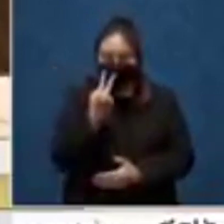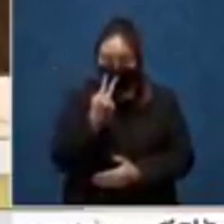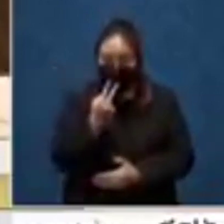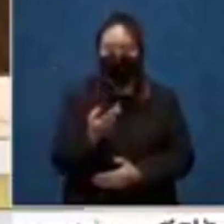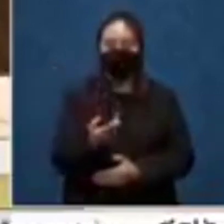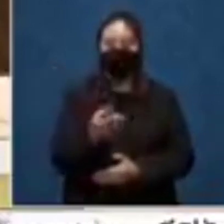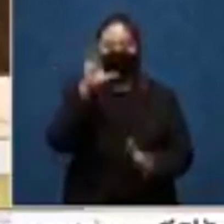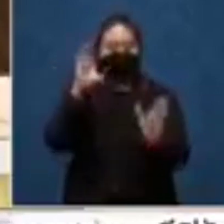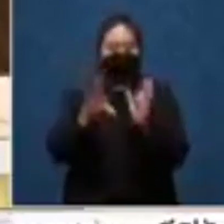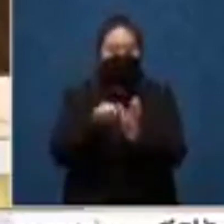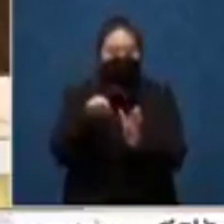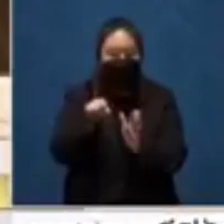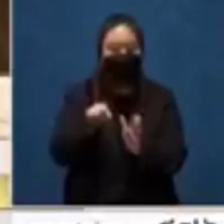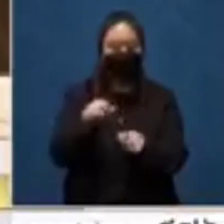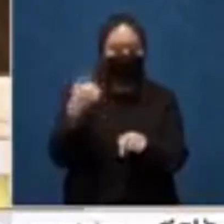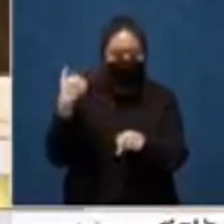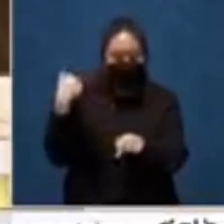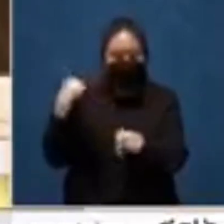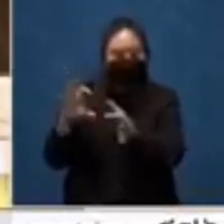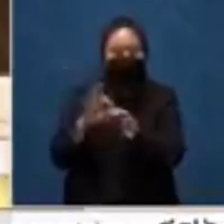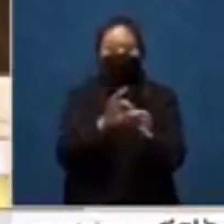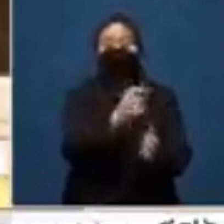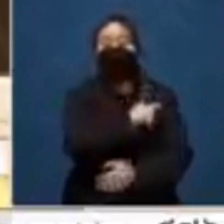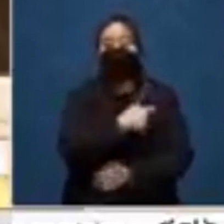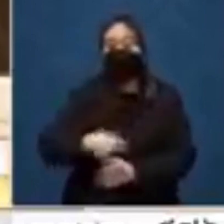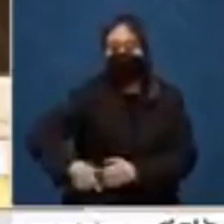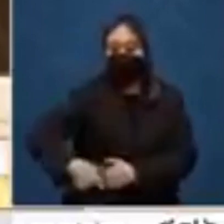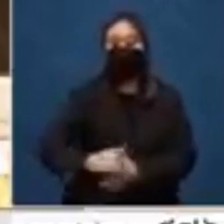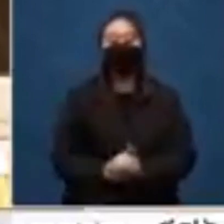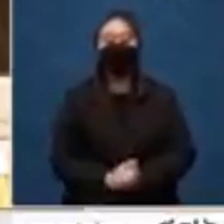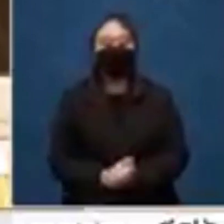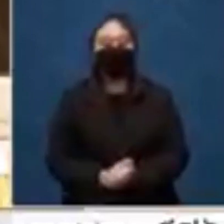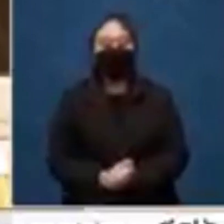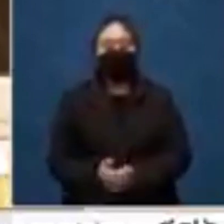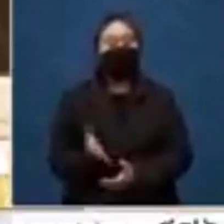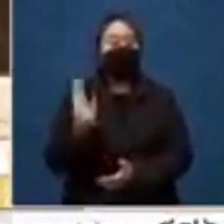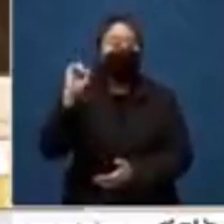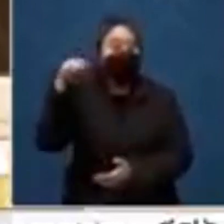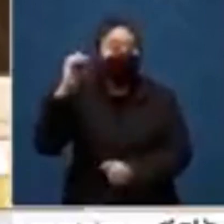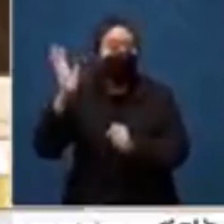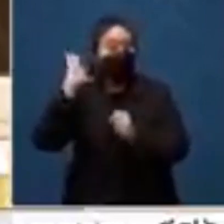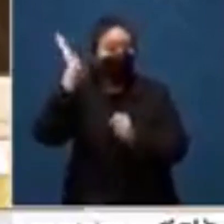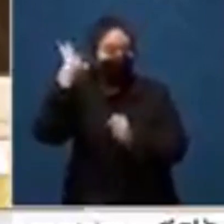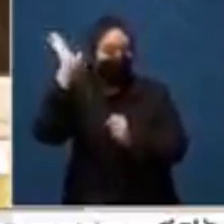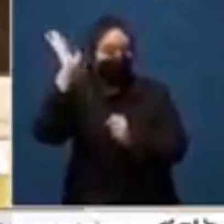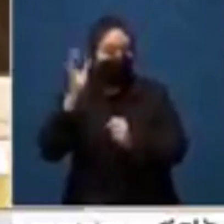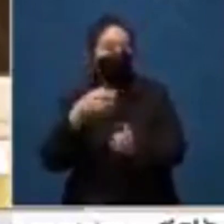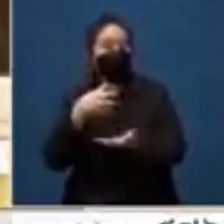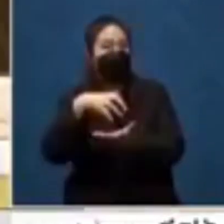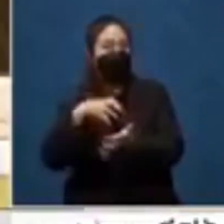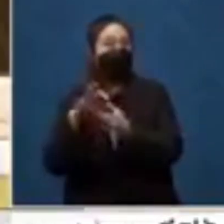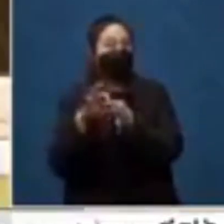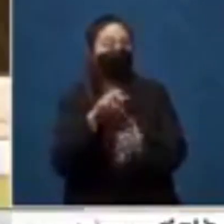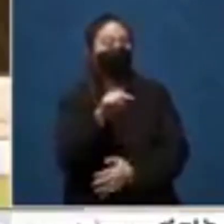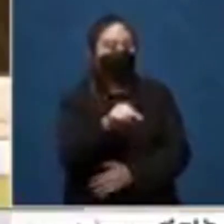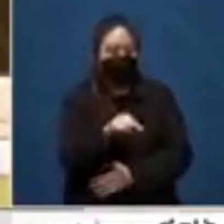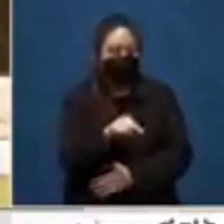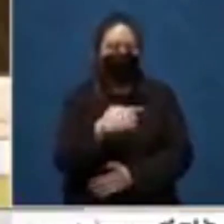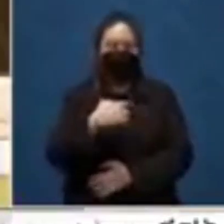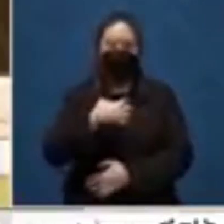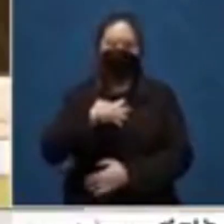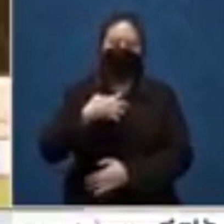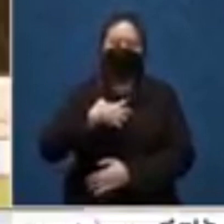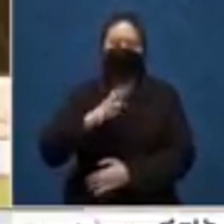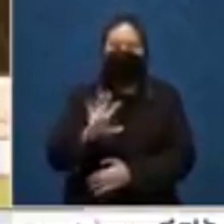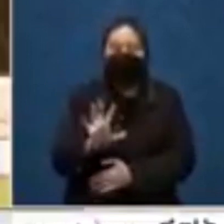บันการอภิปรายของท่านอมรัตน์ก็จะเสนอแนะเกี่ยวกับเรื่องพวกนี้ผมไม่อยากจะพูดถึงว่าเป็นการโจม